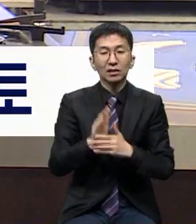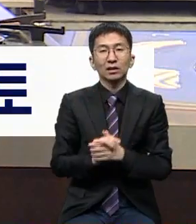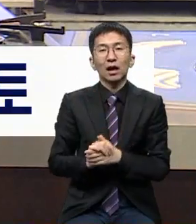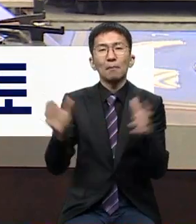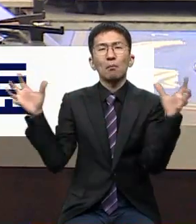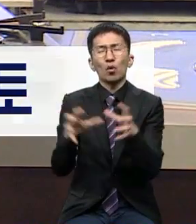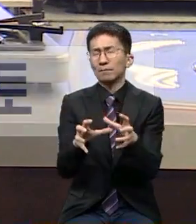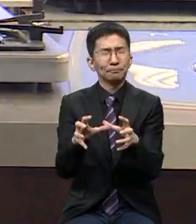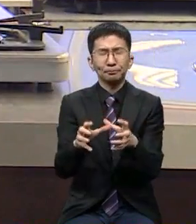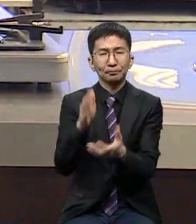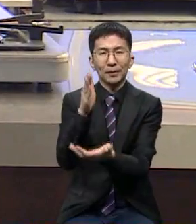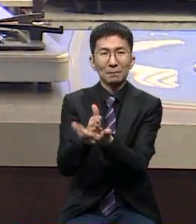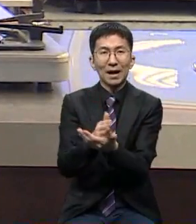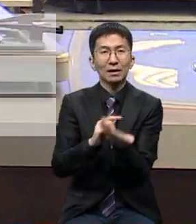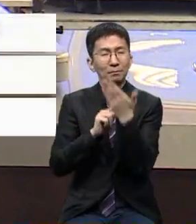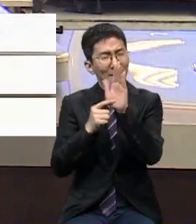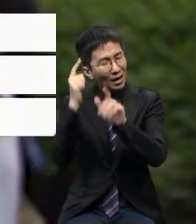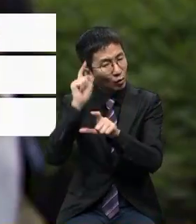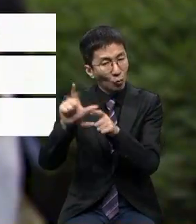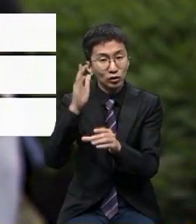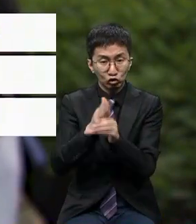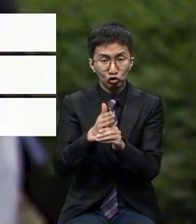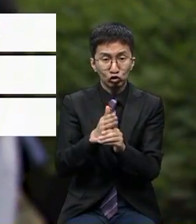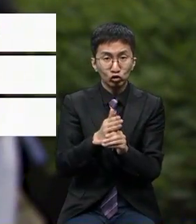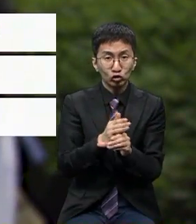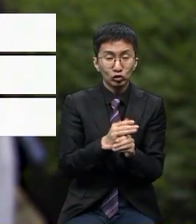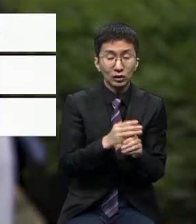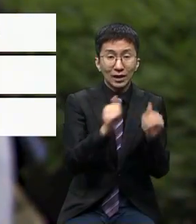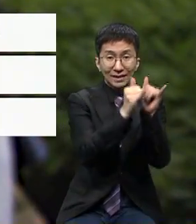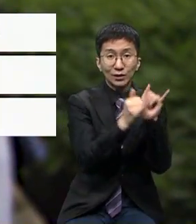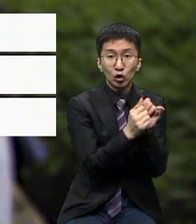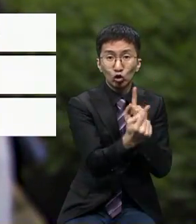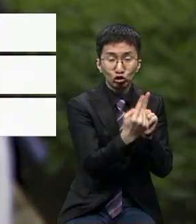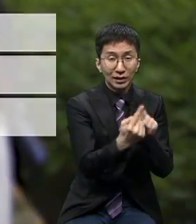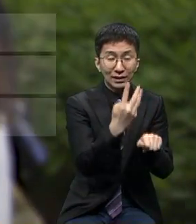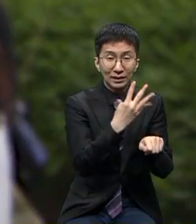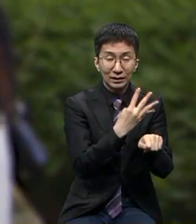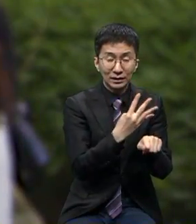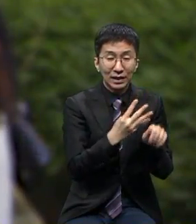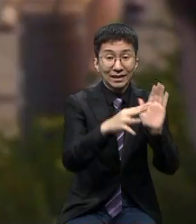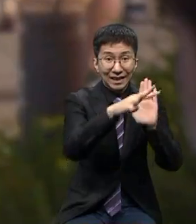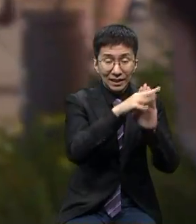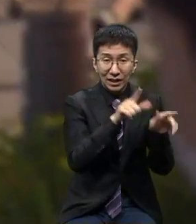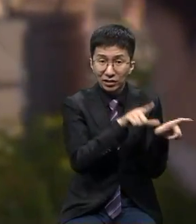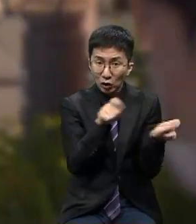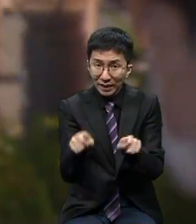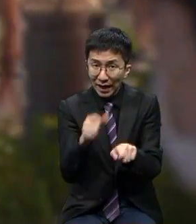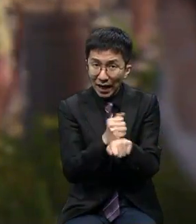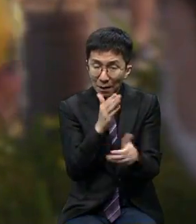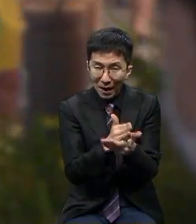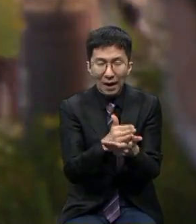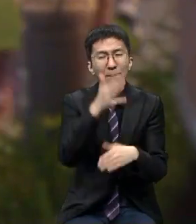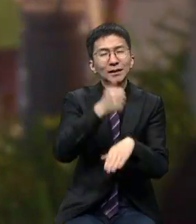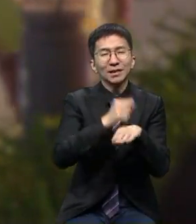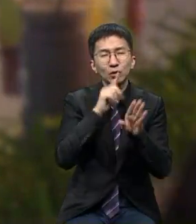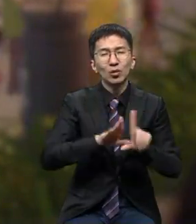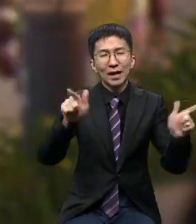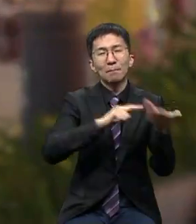있습니다. 수도권 거리두기 4단계 연장 여부는 마지막 날인 일요일 발표할 예정입니다. SBS